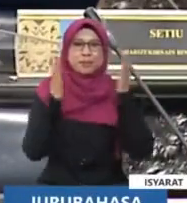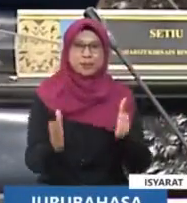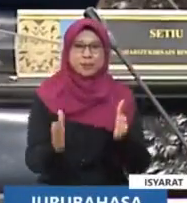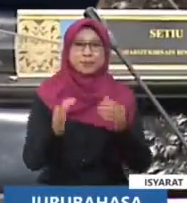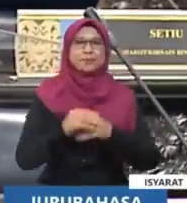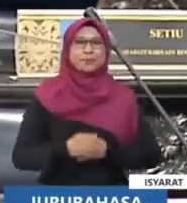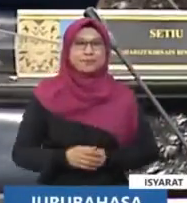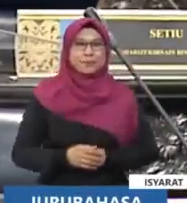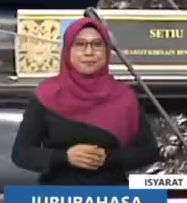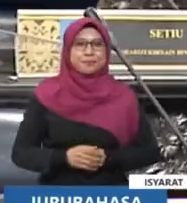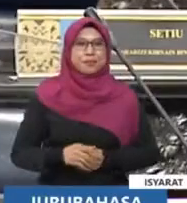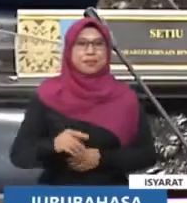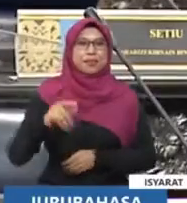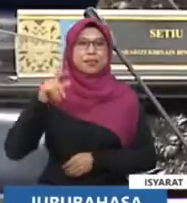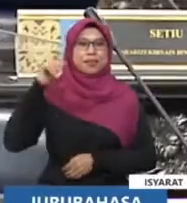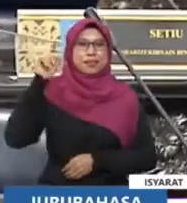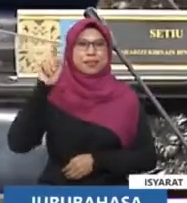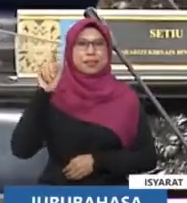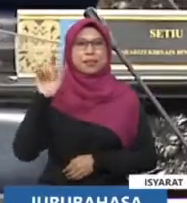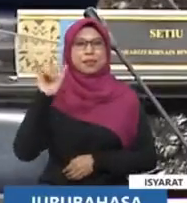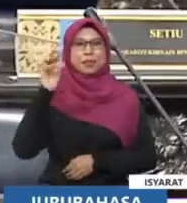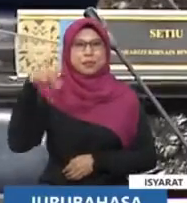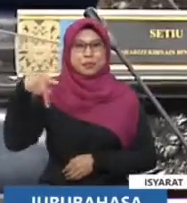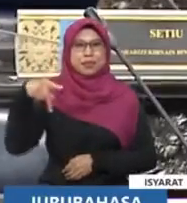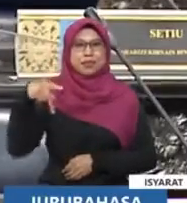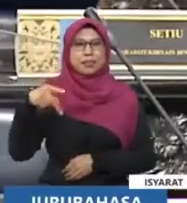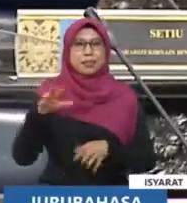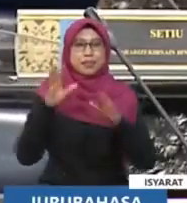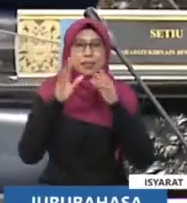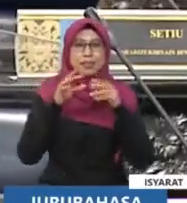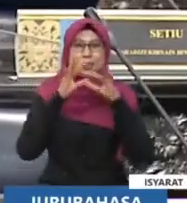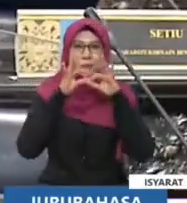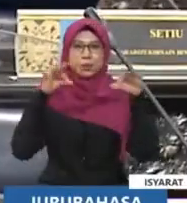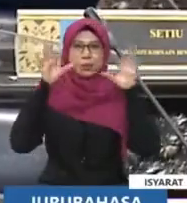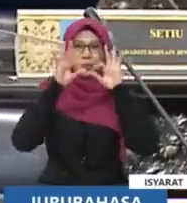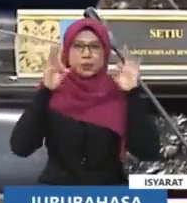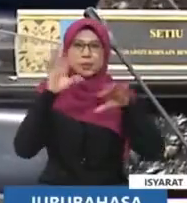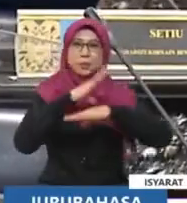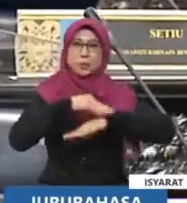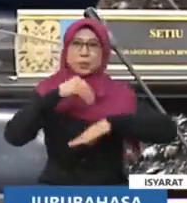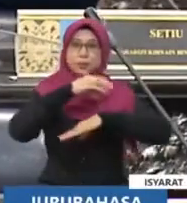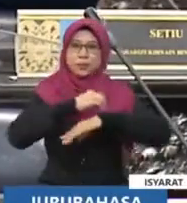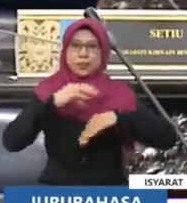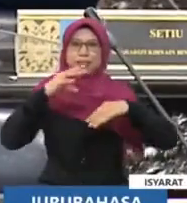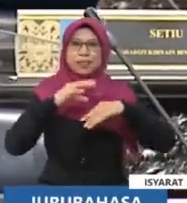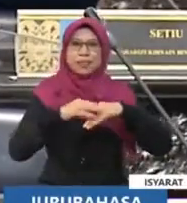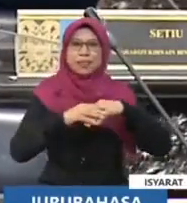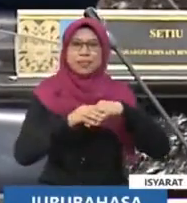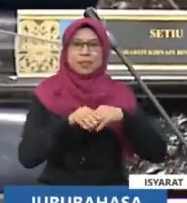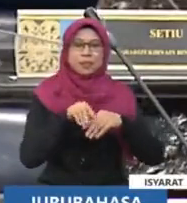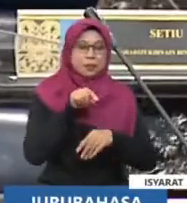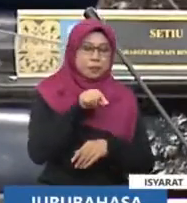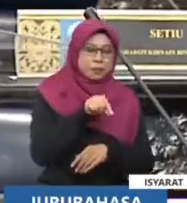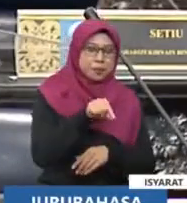City. Tuan Sri Yang Dipertua, anak kucing berbulu lebat minum air di tepi perigi.